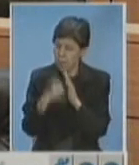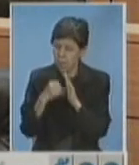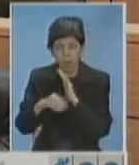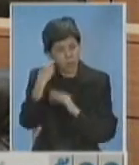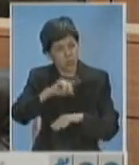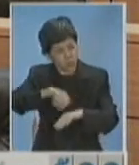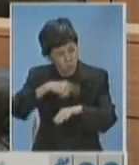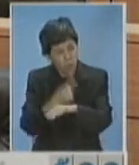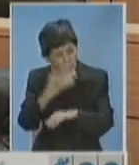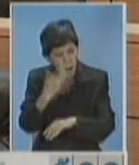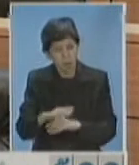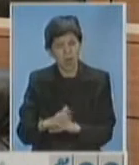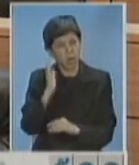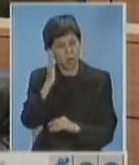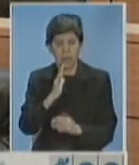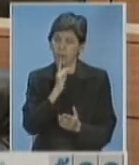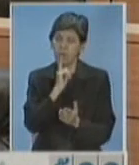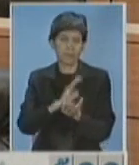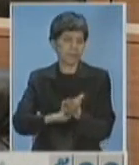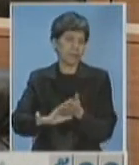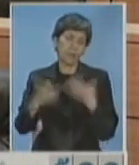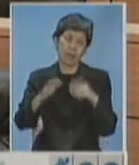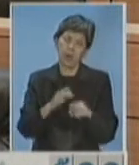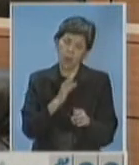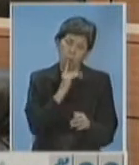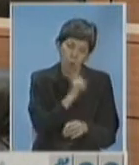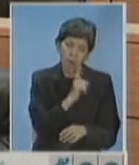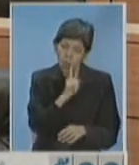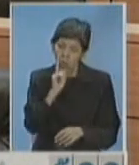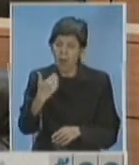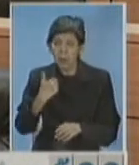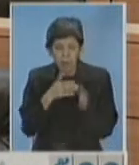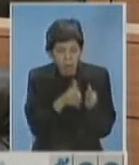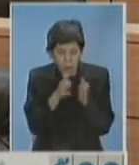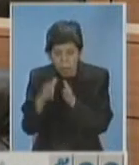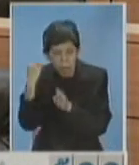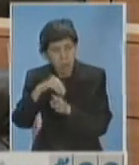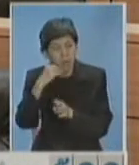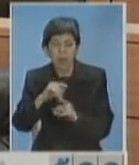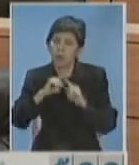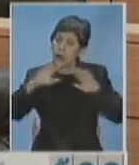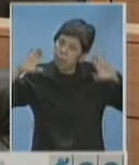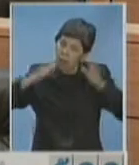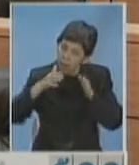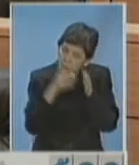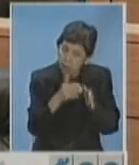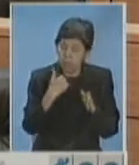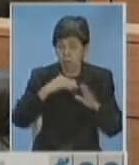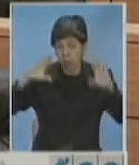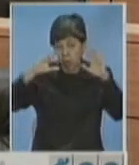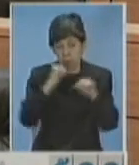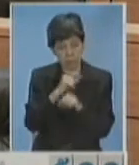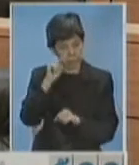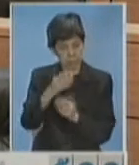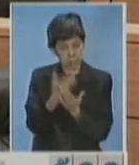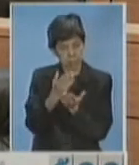ชั่วโมงกว่าและพูดจาไม่สุภาพใส่ร้ายรวมถึงพูดจาใส่ร้ายรัฐบาลว่ารัฐบาลสั่ง